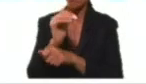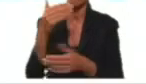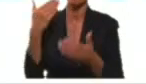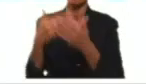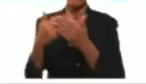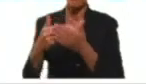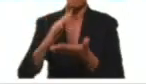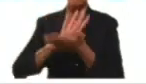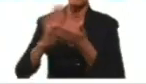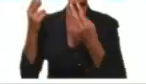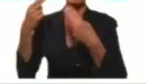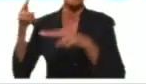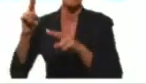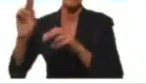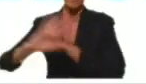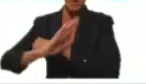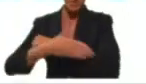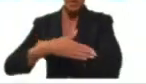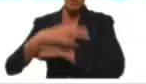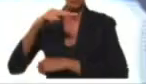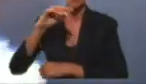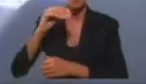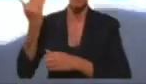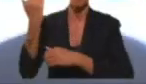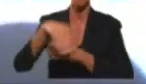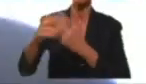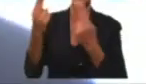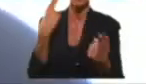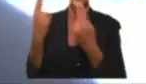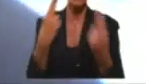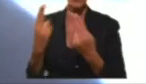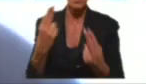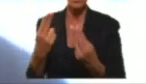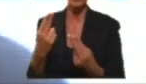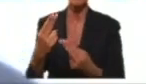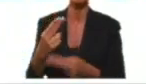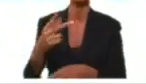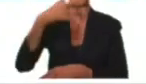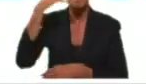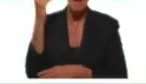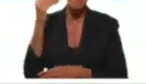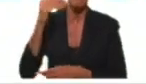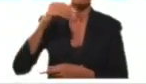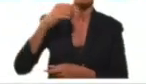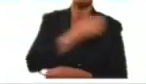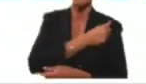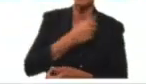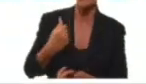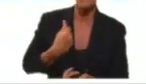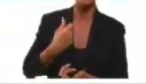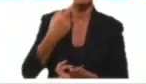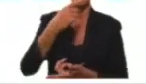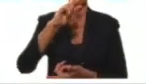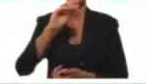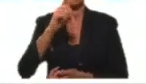wielomiliardowe bezzwrotne wsparcie unijne na dokończenie budowy autostrad A2 Berlin-Warszawa, A4 Drezno-Granica